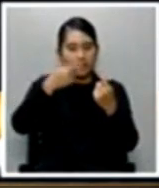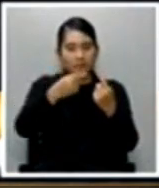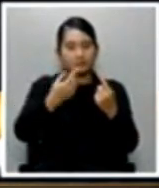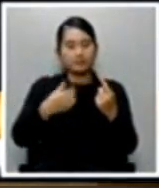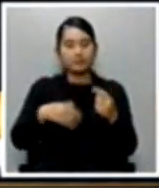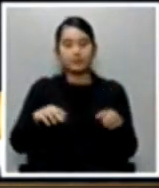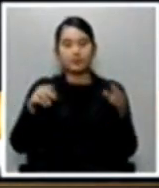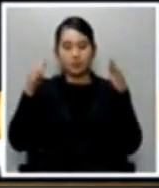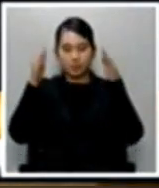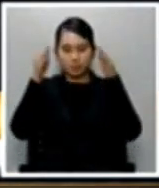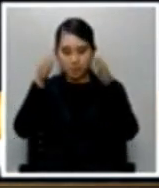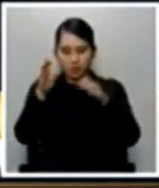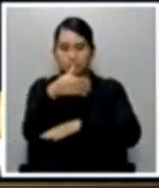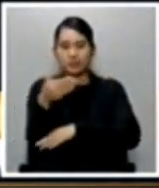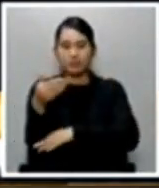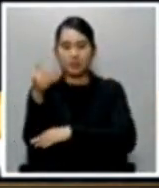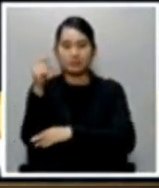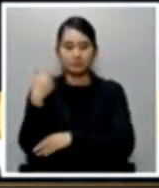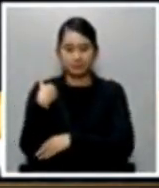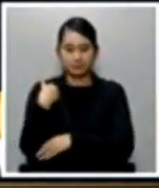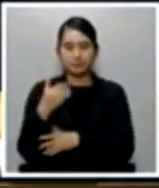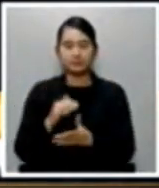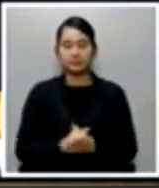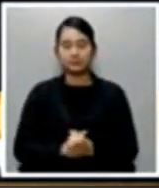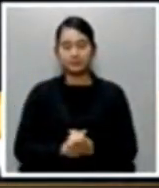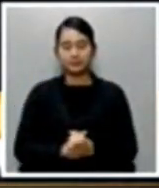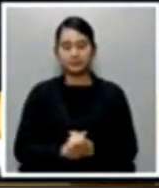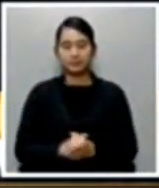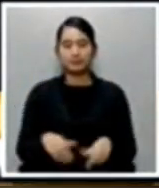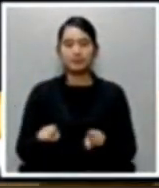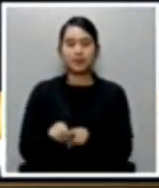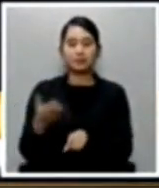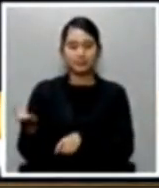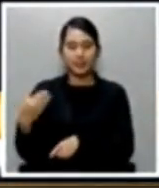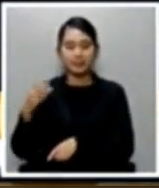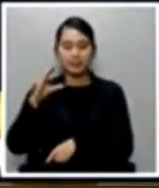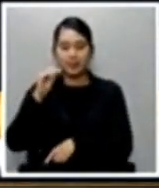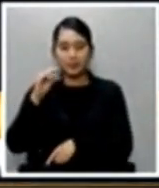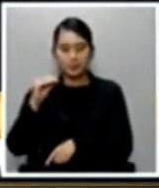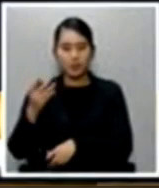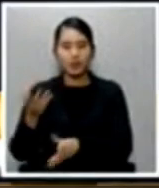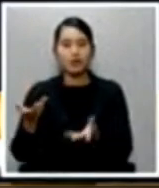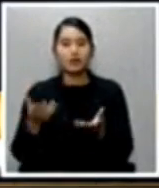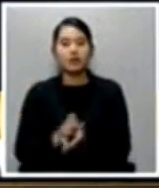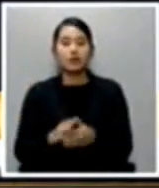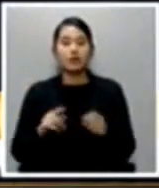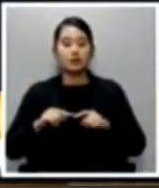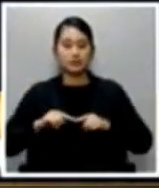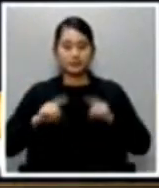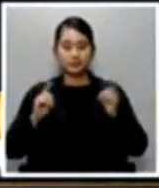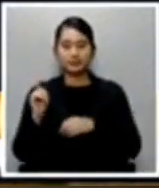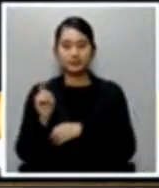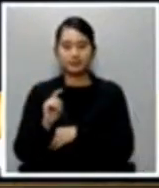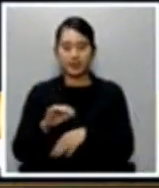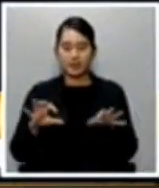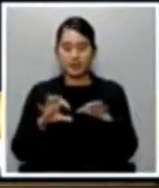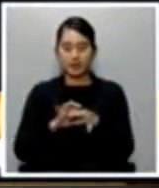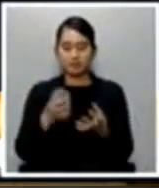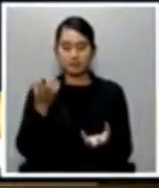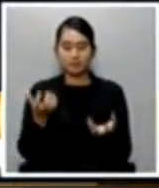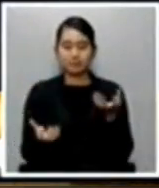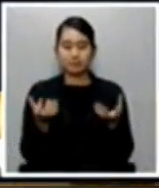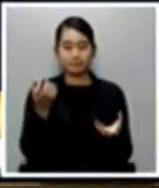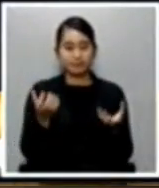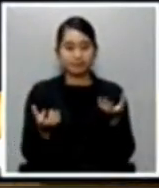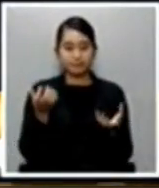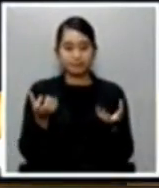ของ internationalization อย่างที่ท่านอาจารย์พิสิทธิ์ได้พูดถึงนะครับแต่เรื่องของการสร้างสมดุลนะ